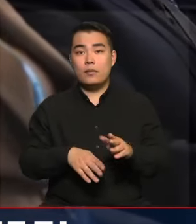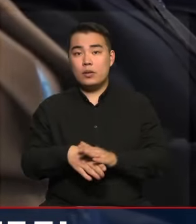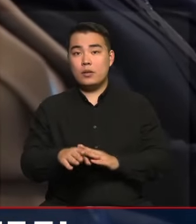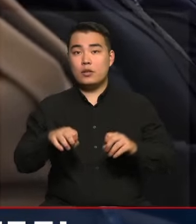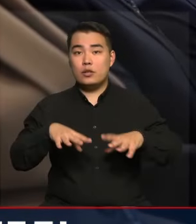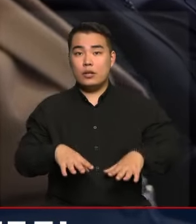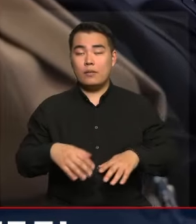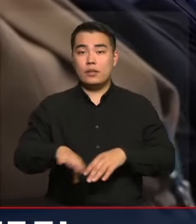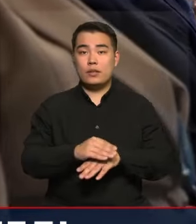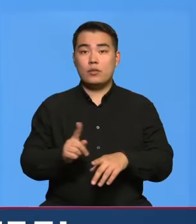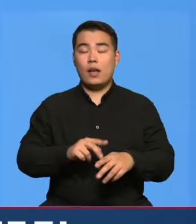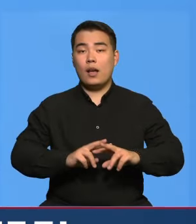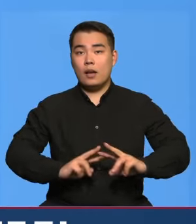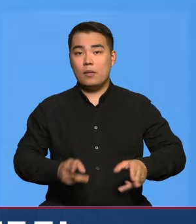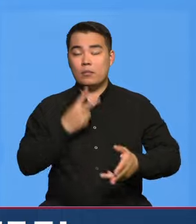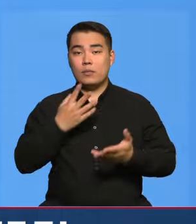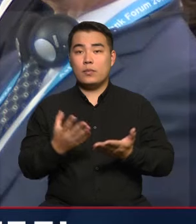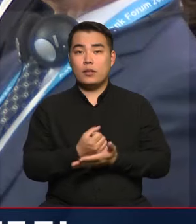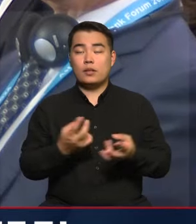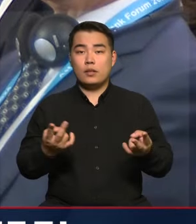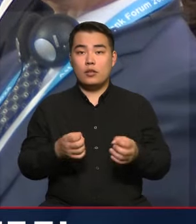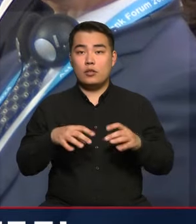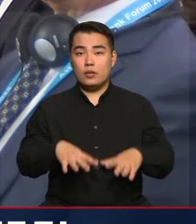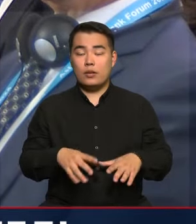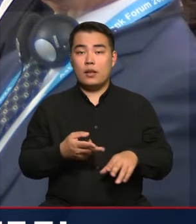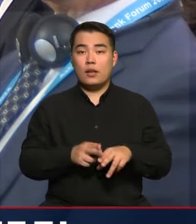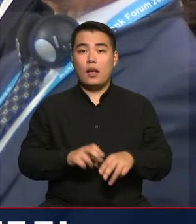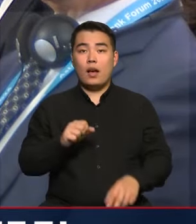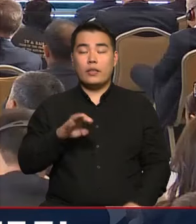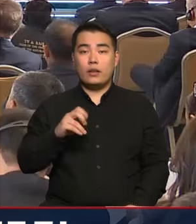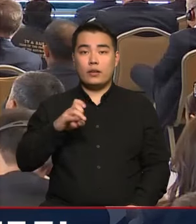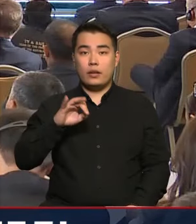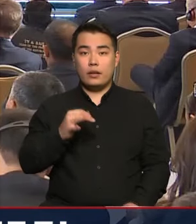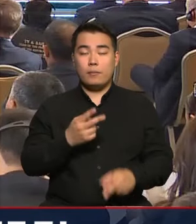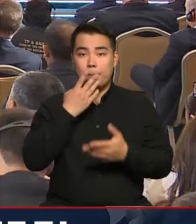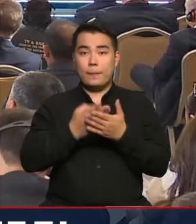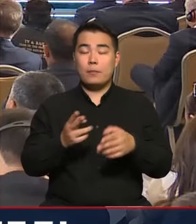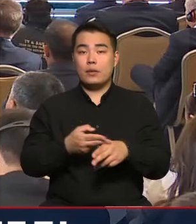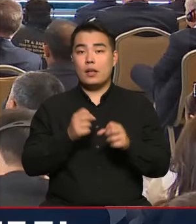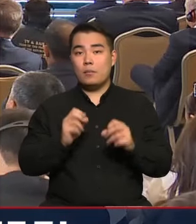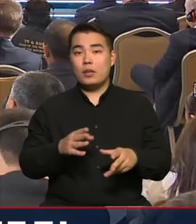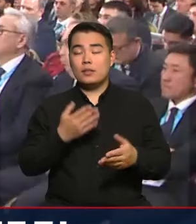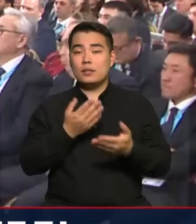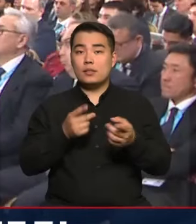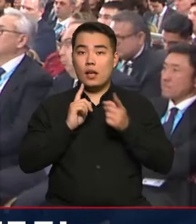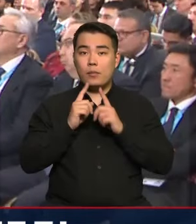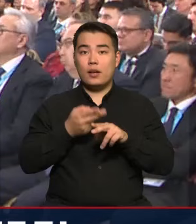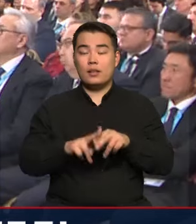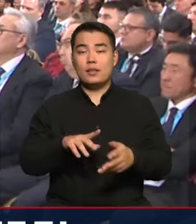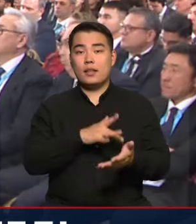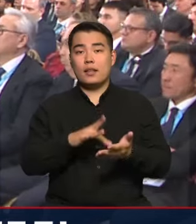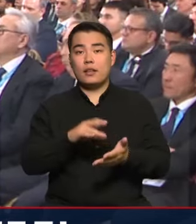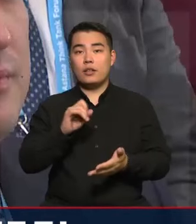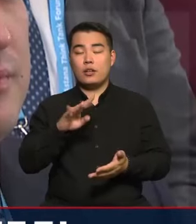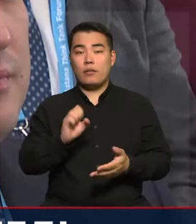жолын бәріміз бірлесіп табуымыз керек. Сол аты дардай ұйымның қауіпсіздік кеңесінде де орта державалардың